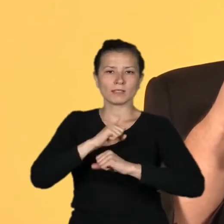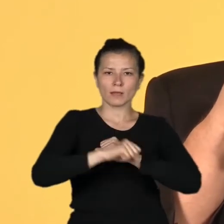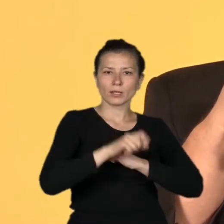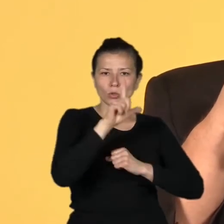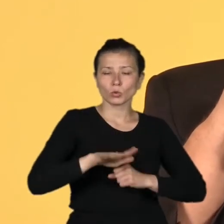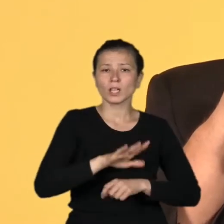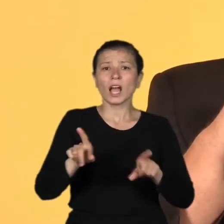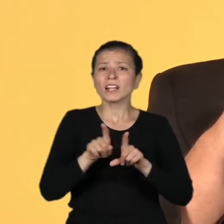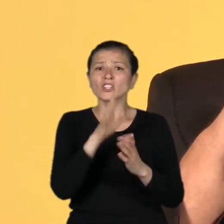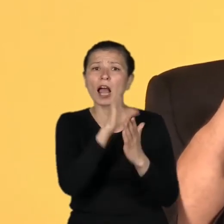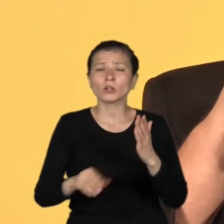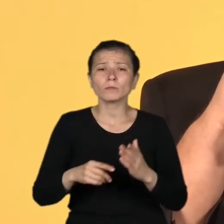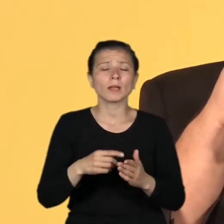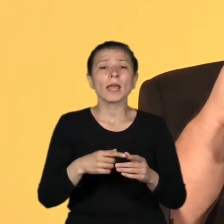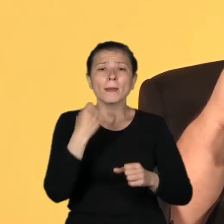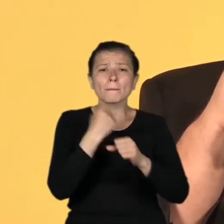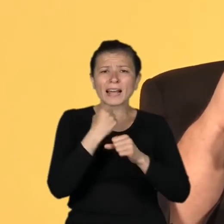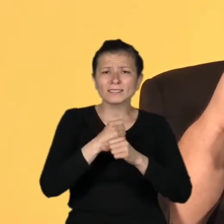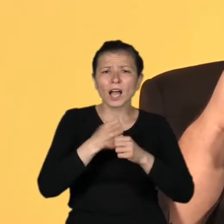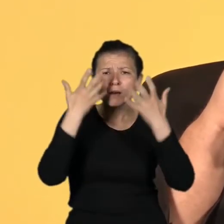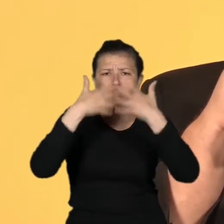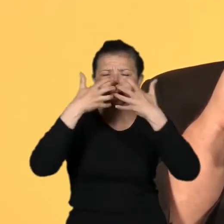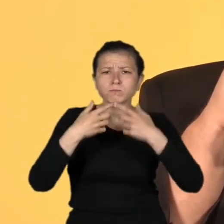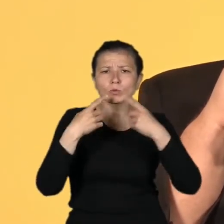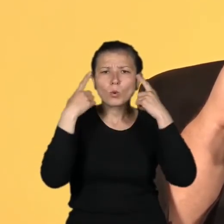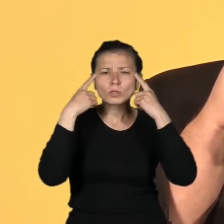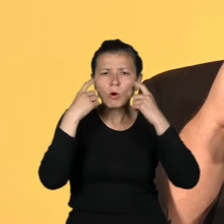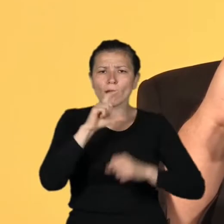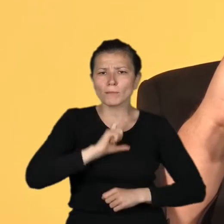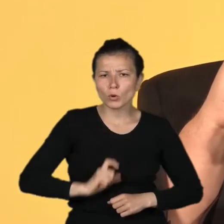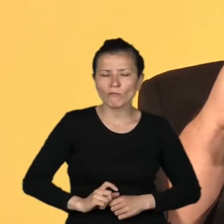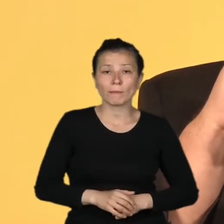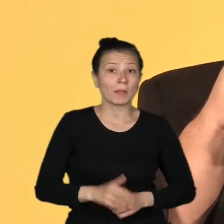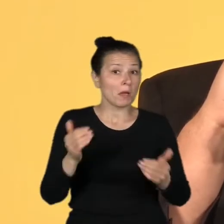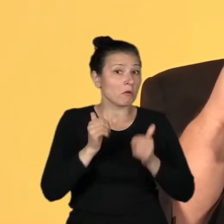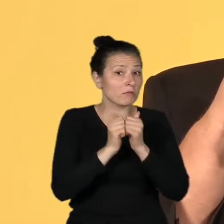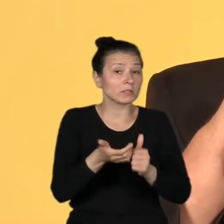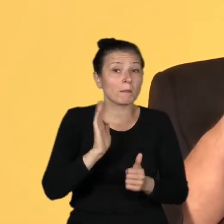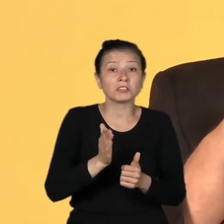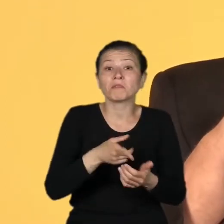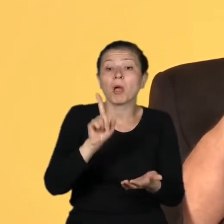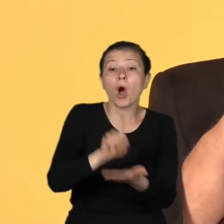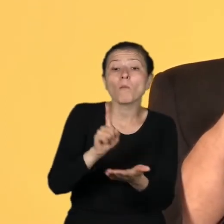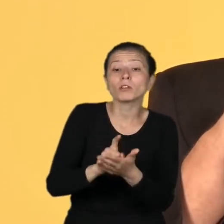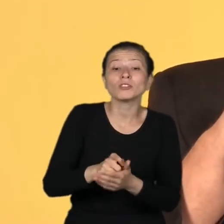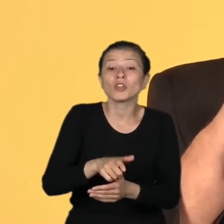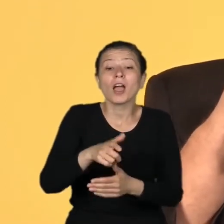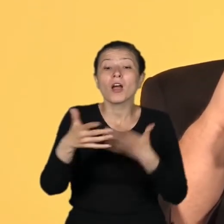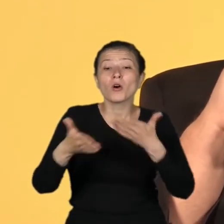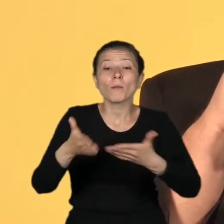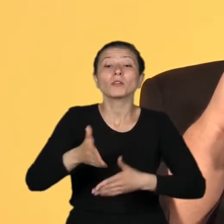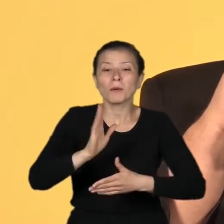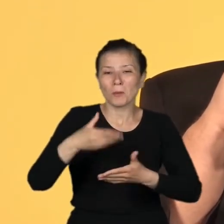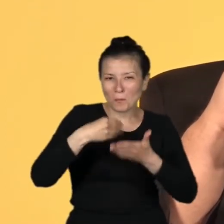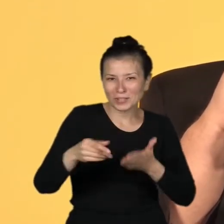w pracy umysłowej, w pracy biurowej, proszę Państwa. Być może wyzwaniem będzie opodatkowanie pracy robotów i być